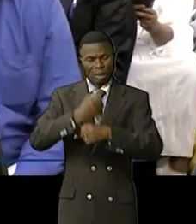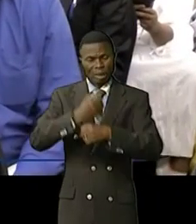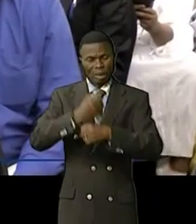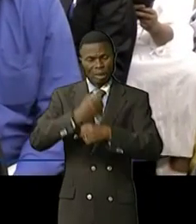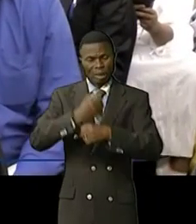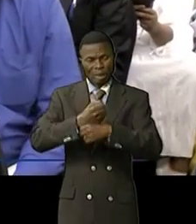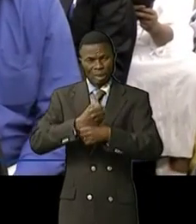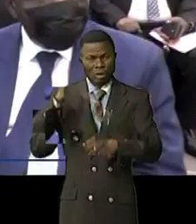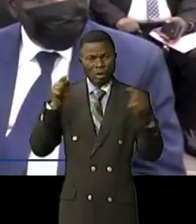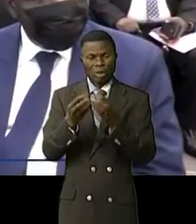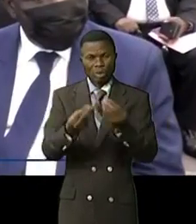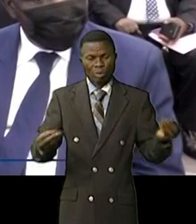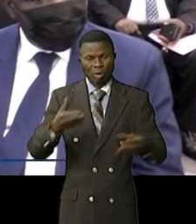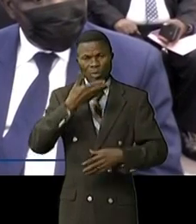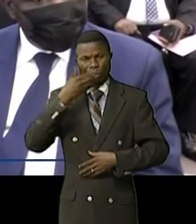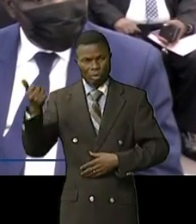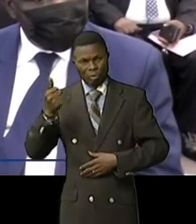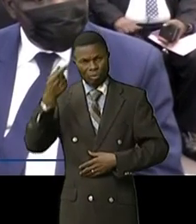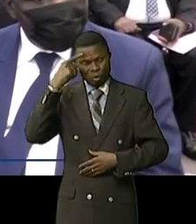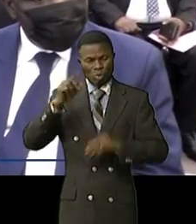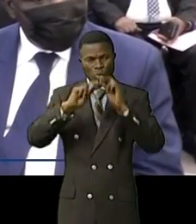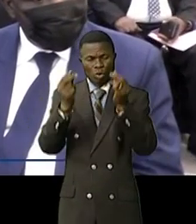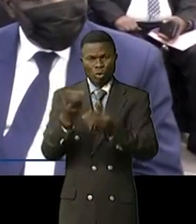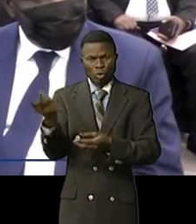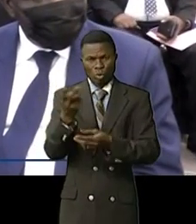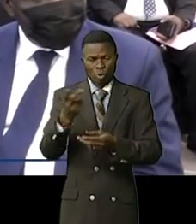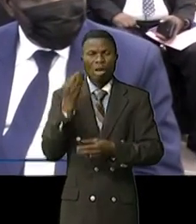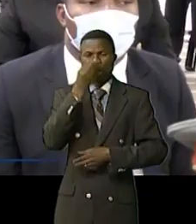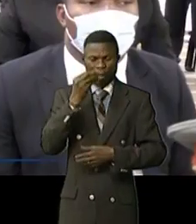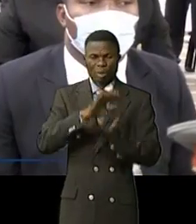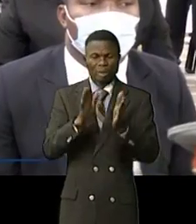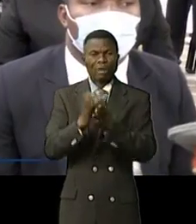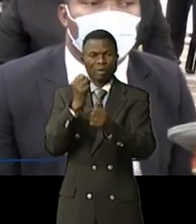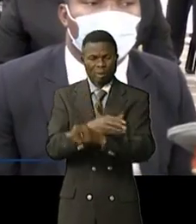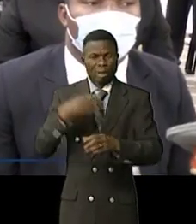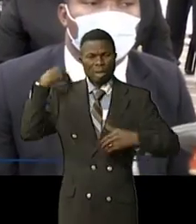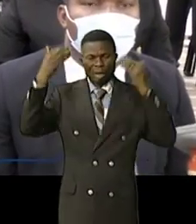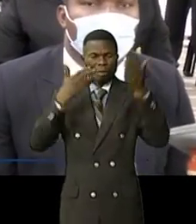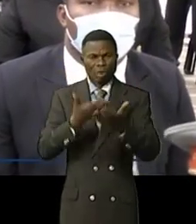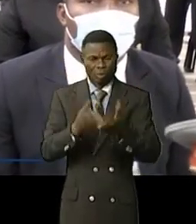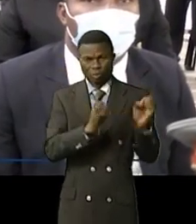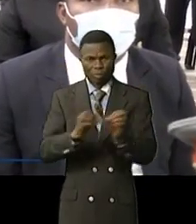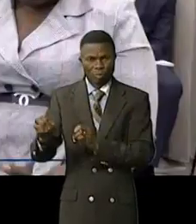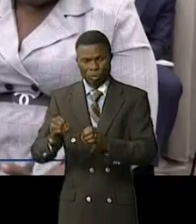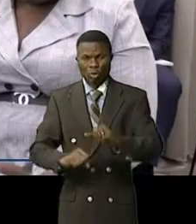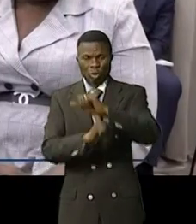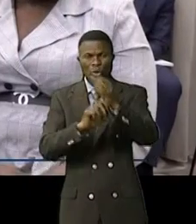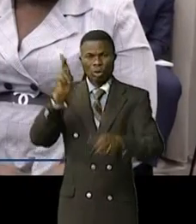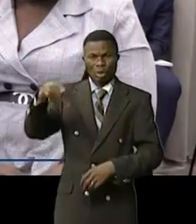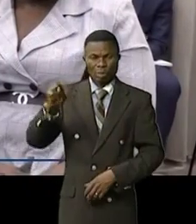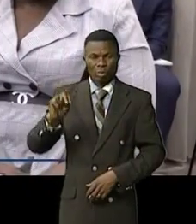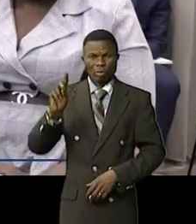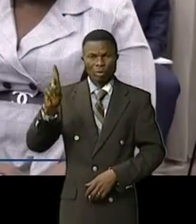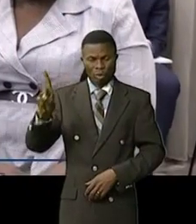ces pour départir de la théorie à des fins pragmatiques. Organisés avec l'appui du PNUD, ces